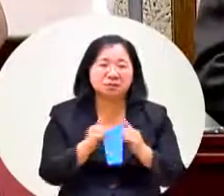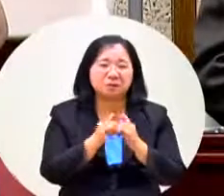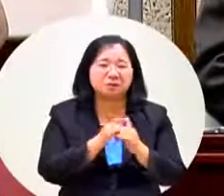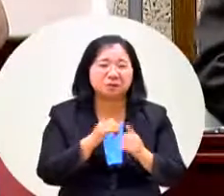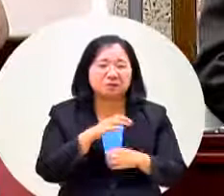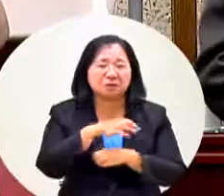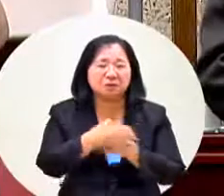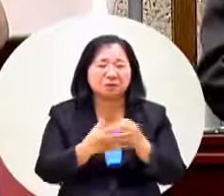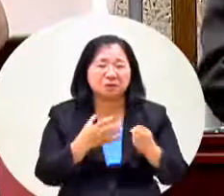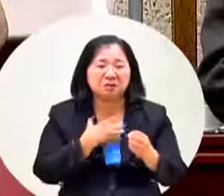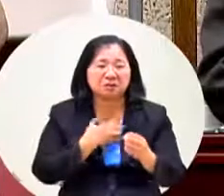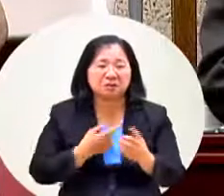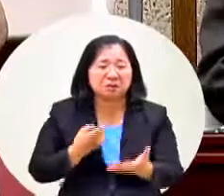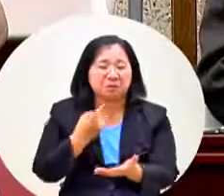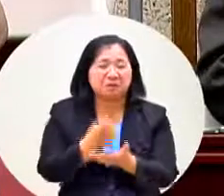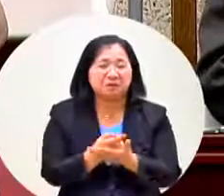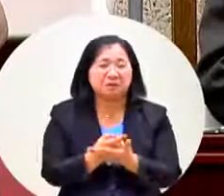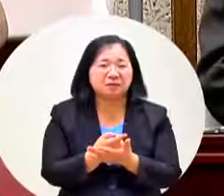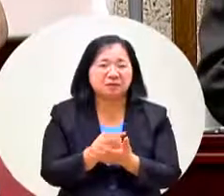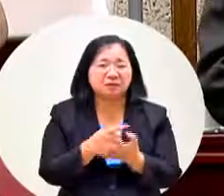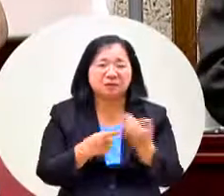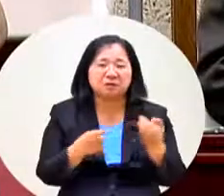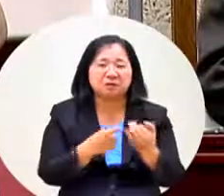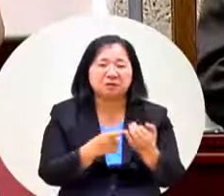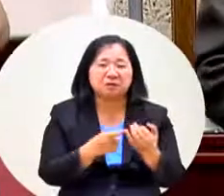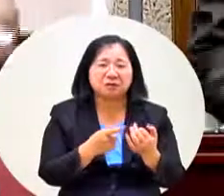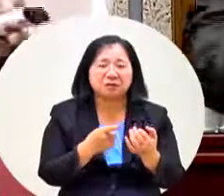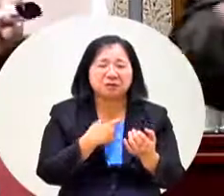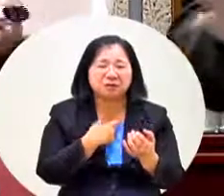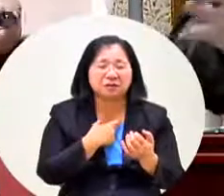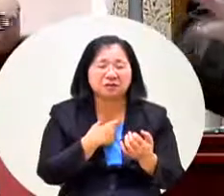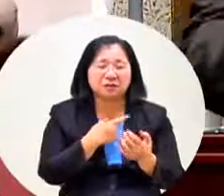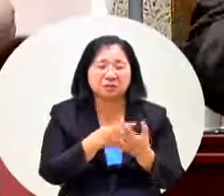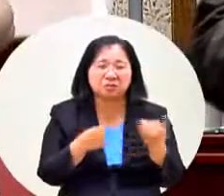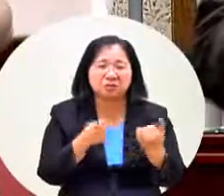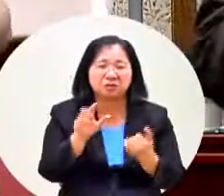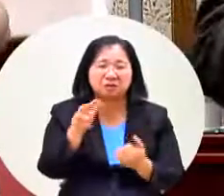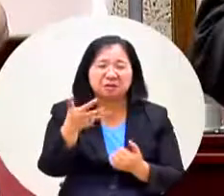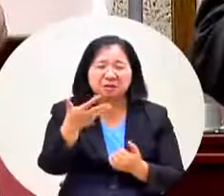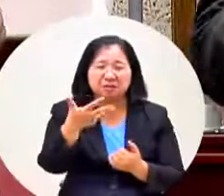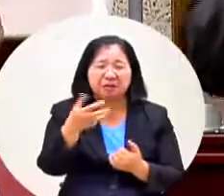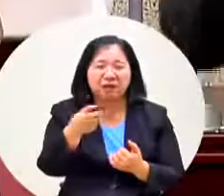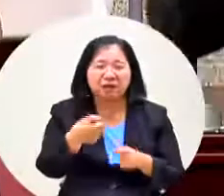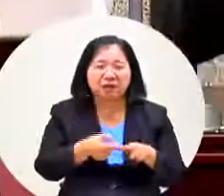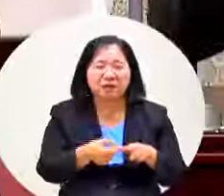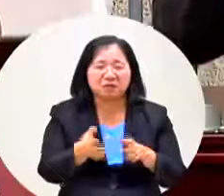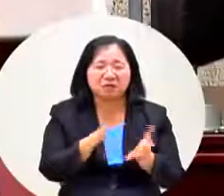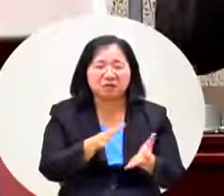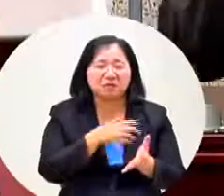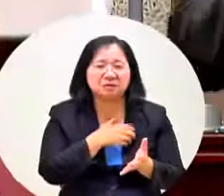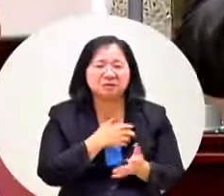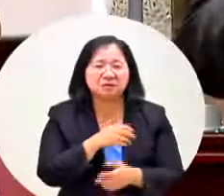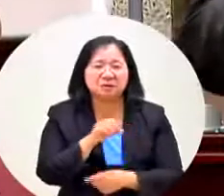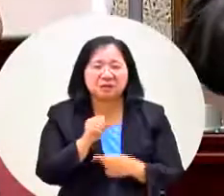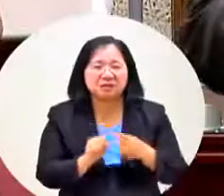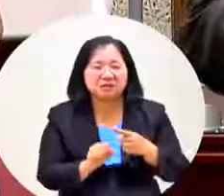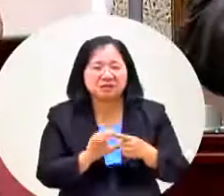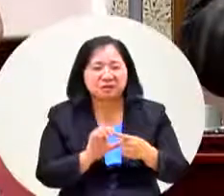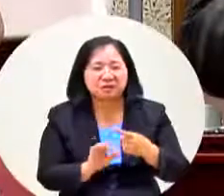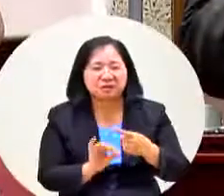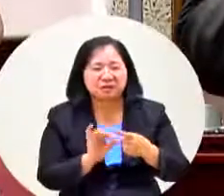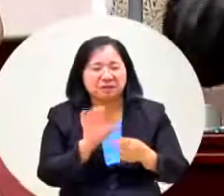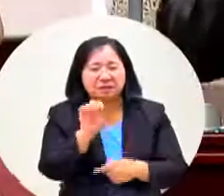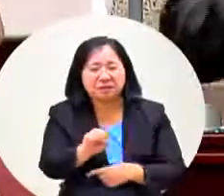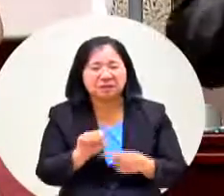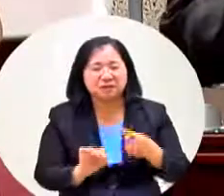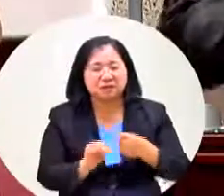富邦这个保险公司吼，各行因讲吼，看有更加好的条件啦，啊，有较好条件，像农民伊有愿意来去报。目前的话